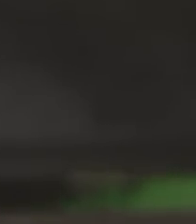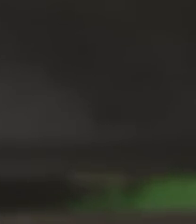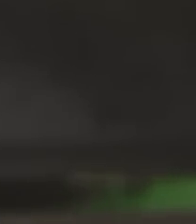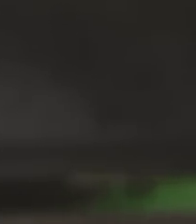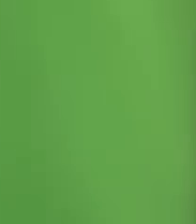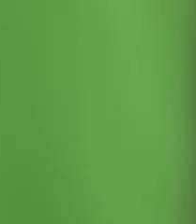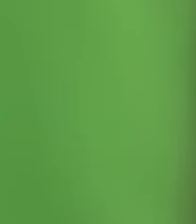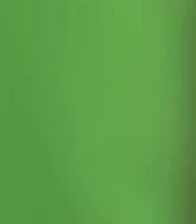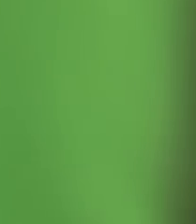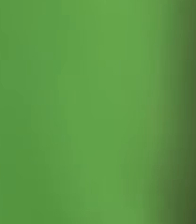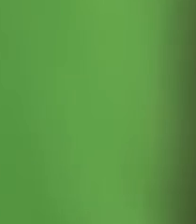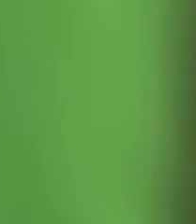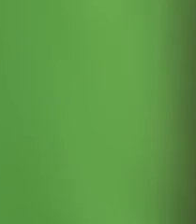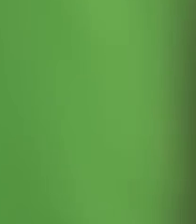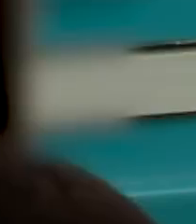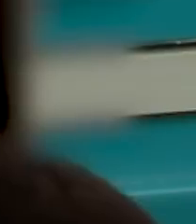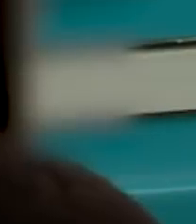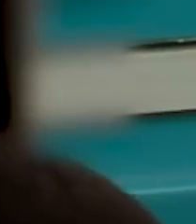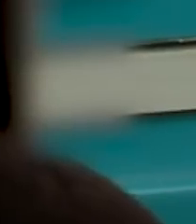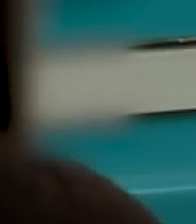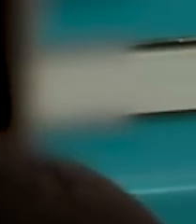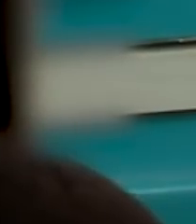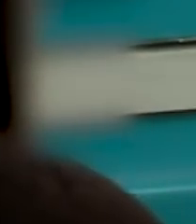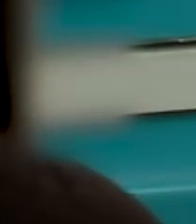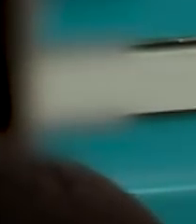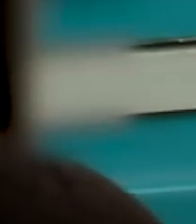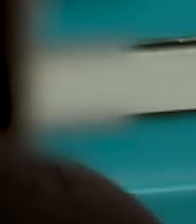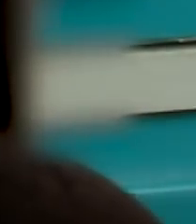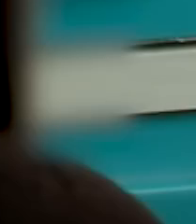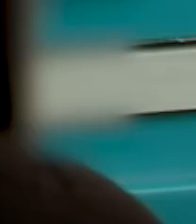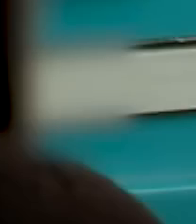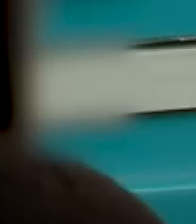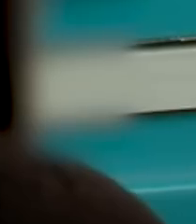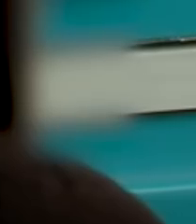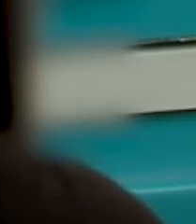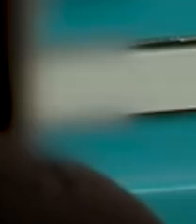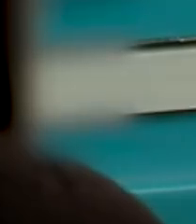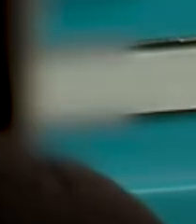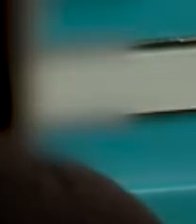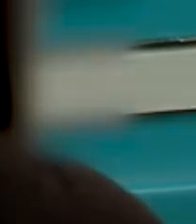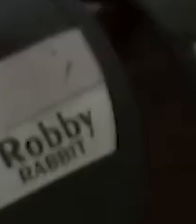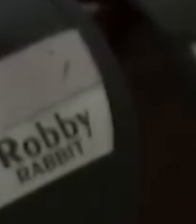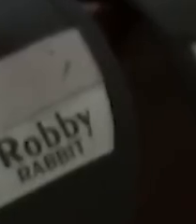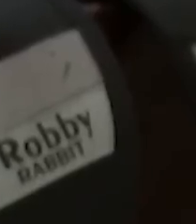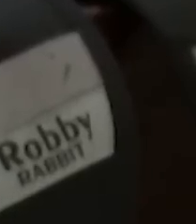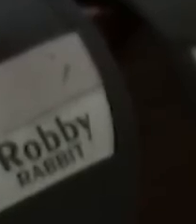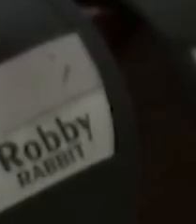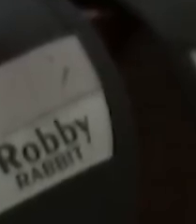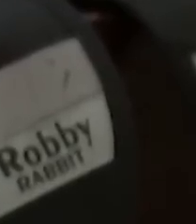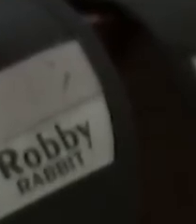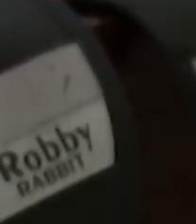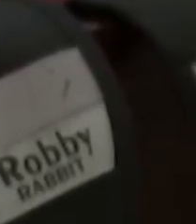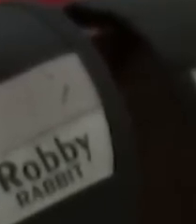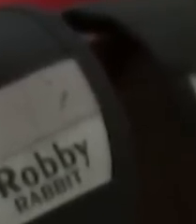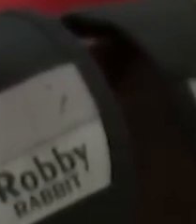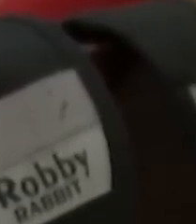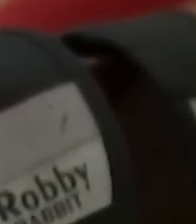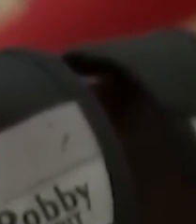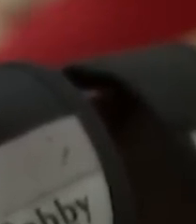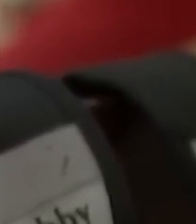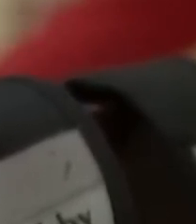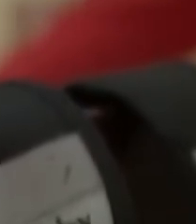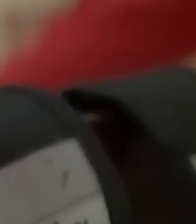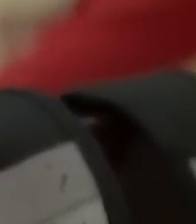sa tinatawag nating alternative delivery modes sa mga oras na sa tingin nila ay hindi na po conducive yung